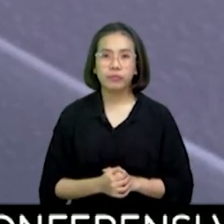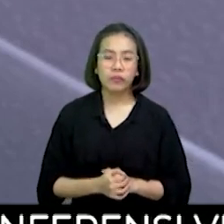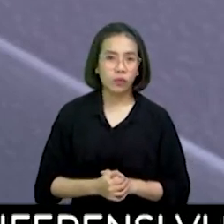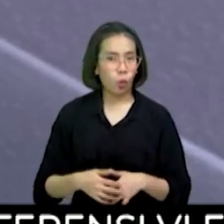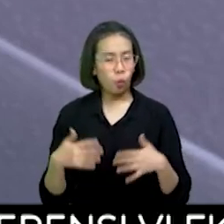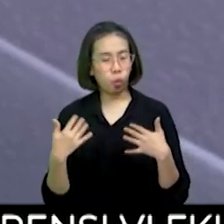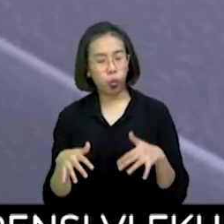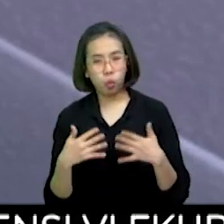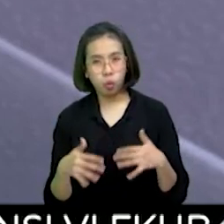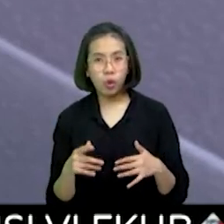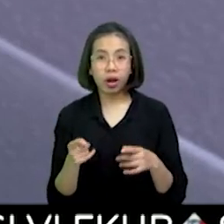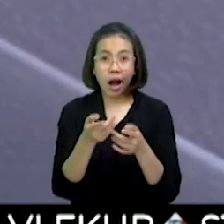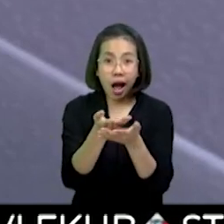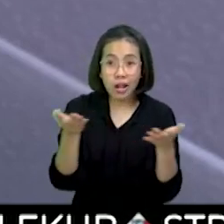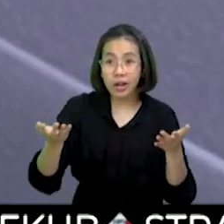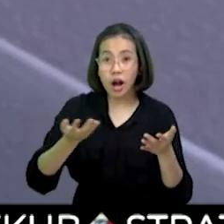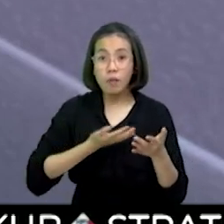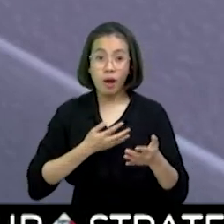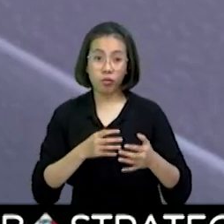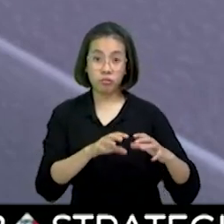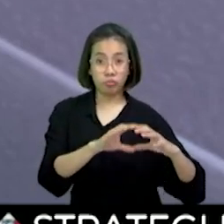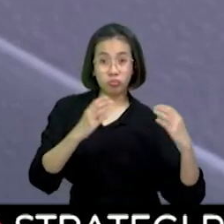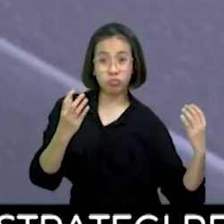Tidak main-main, pemirsa, untuk memasuki arena balap